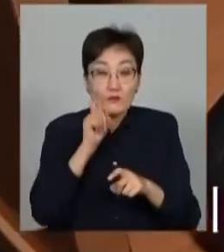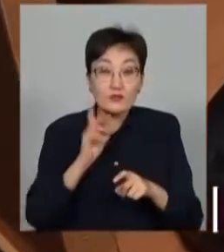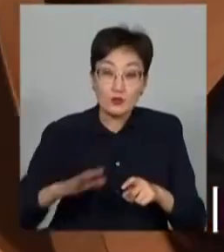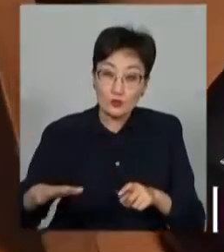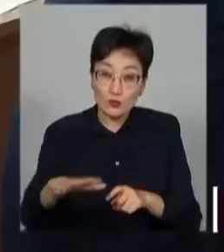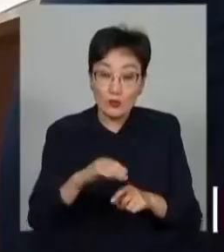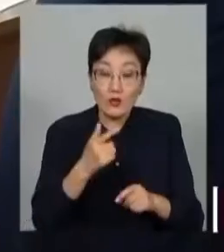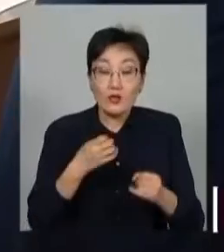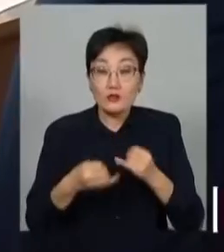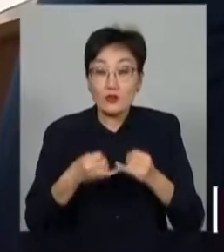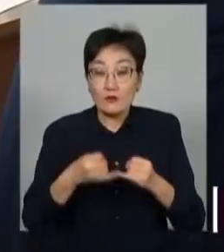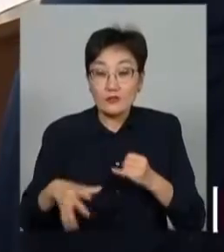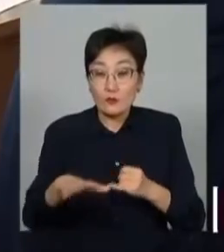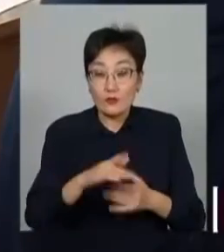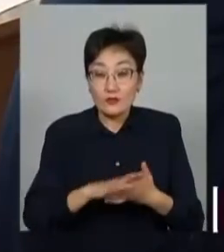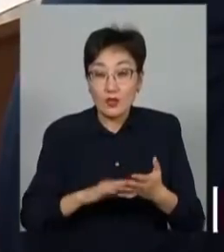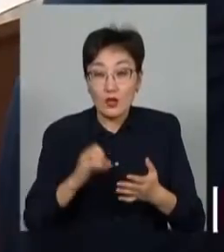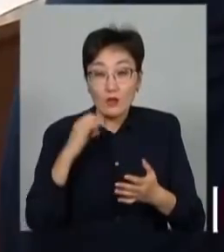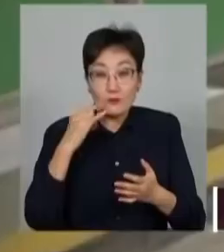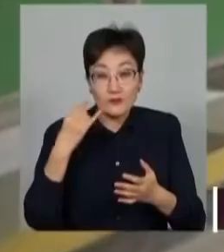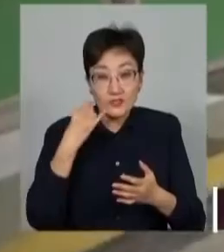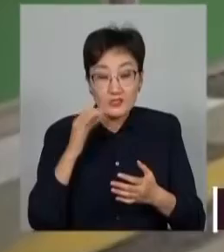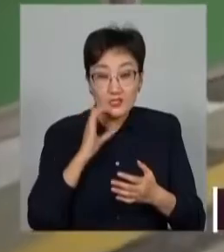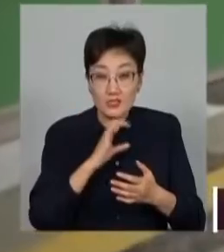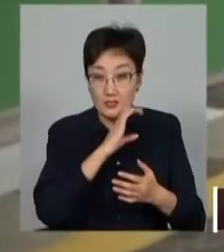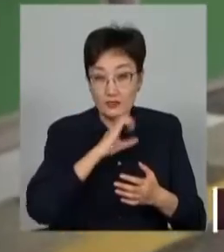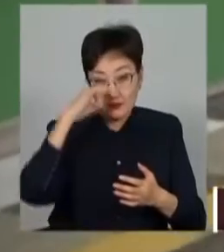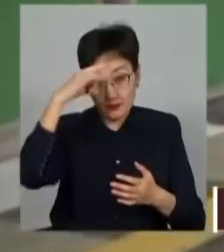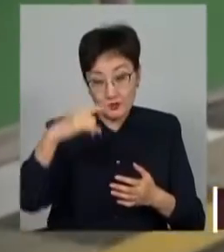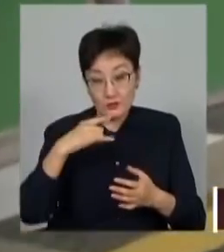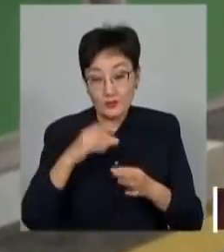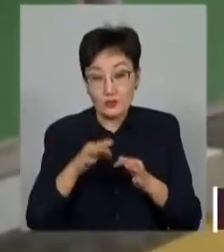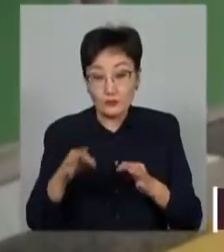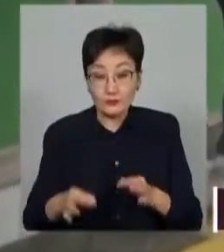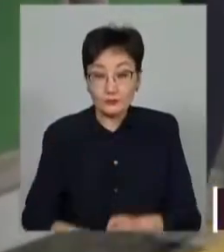желтой продолжает оставаться павлодарская северо-казахстанской области